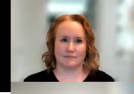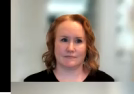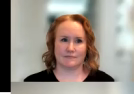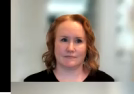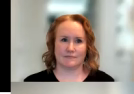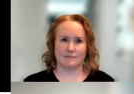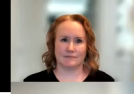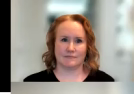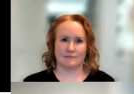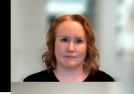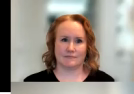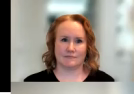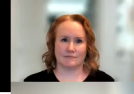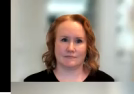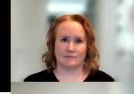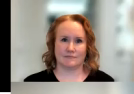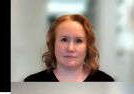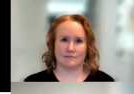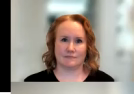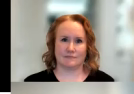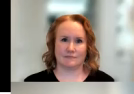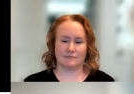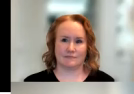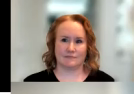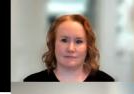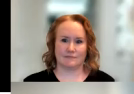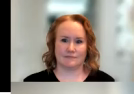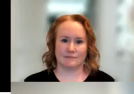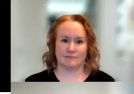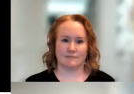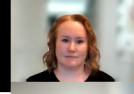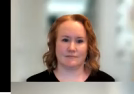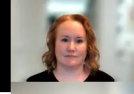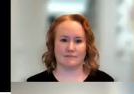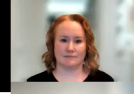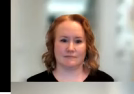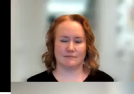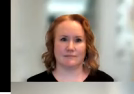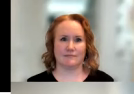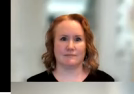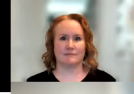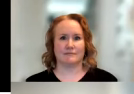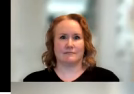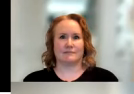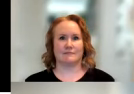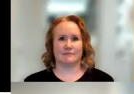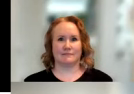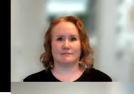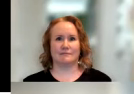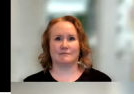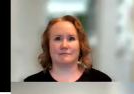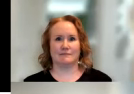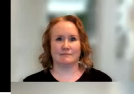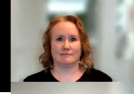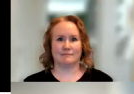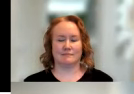Nå vet vi altså litt om hvorfor direktivet vedtatt, men vi vet fortsatt ikke hvorfor det gjelder